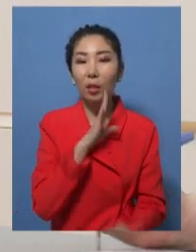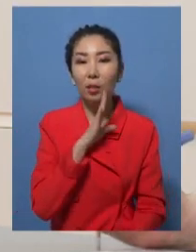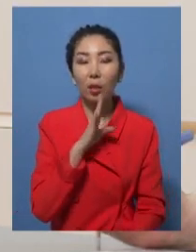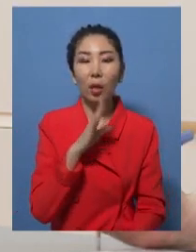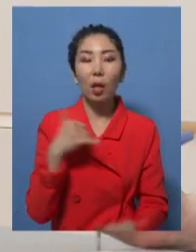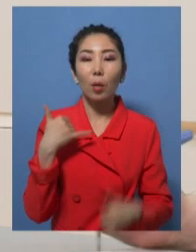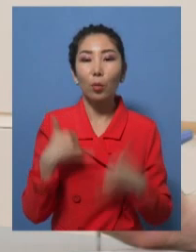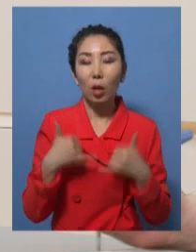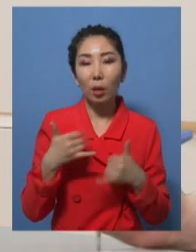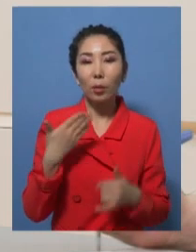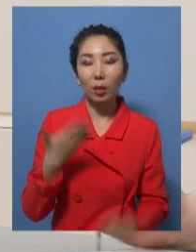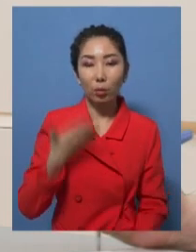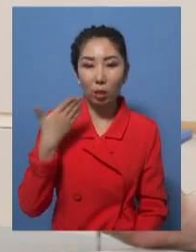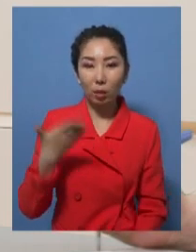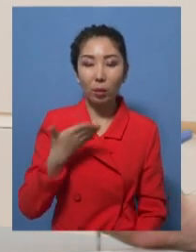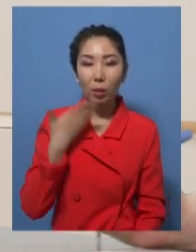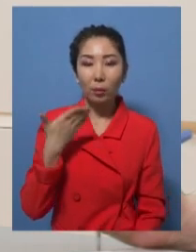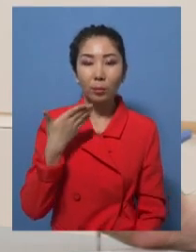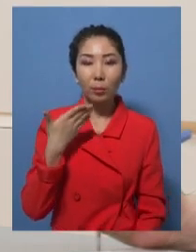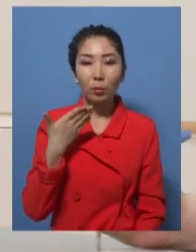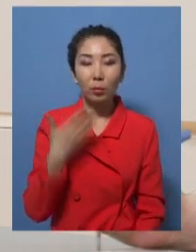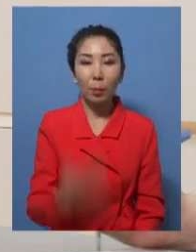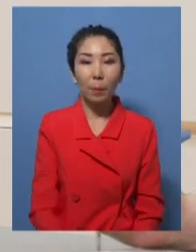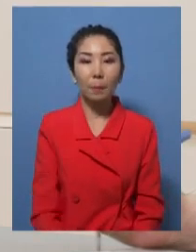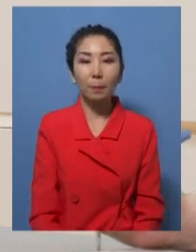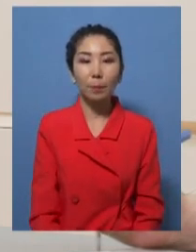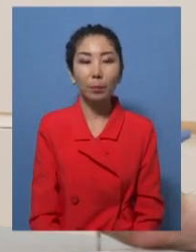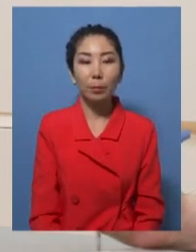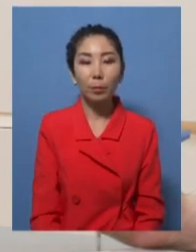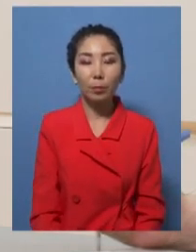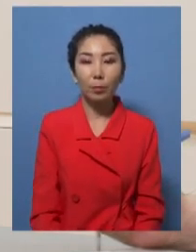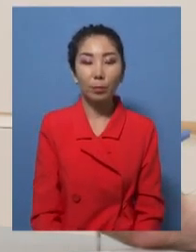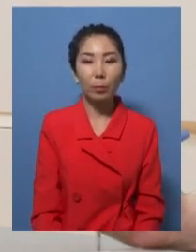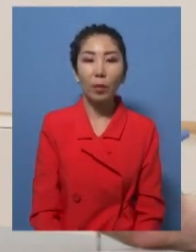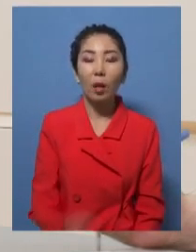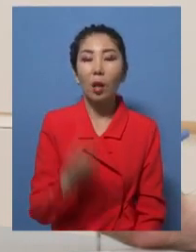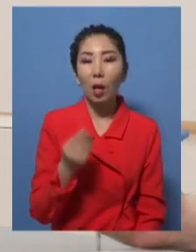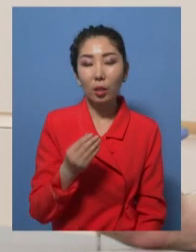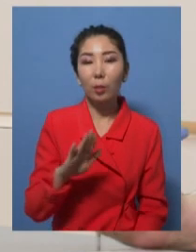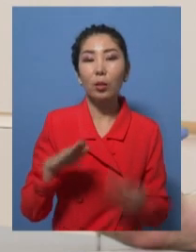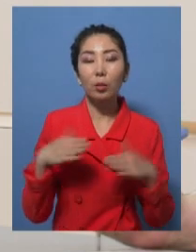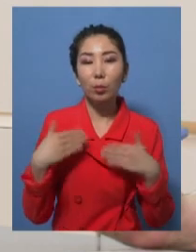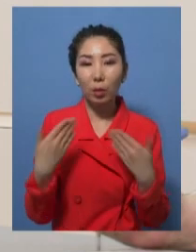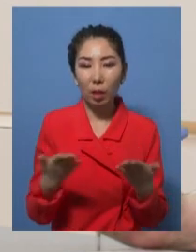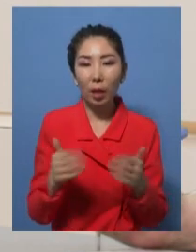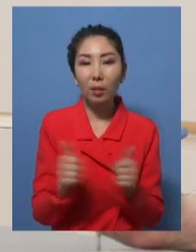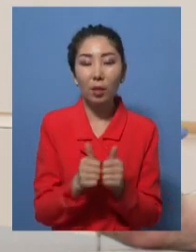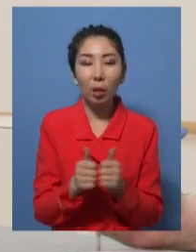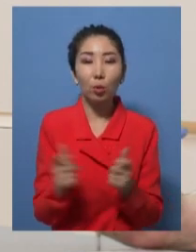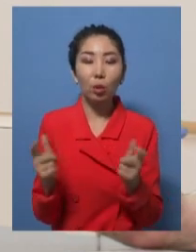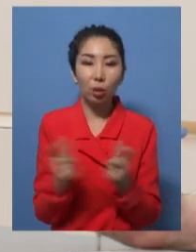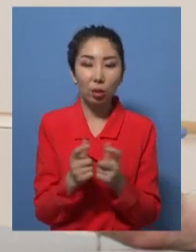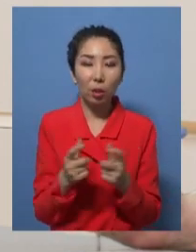бір мұғалім айтып жатыр. Енді ойын баласы кейбір үйлер тамаққа бармауы да мүмкін. Ақша беріп жібереді, жаңағы қасындағы дүкеннен сатып